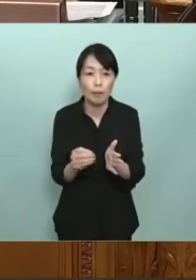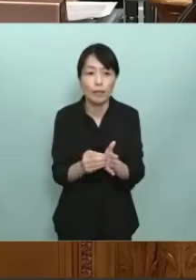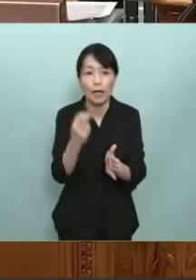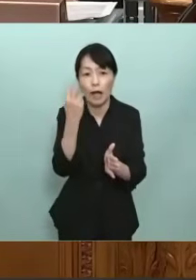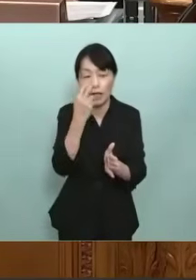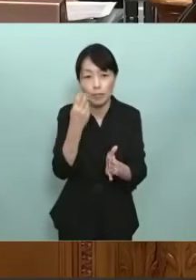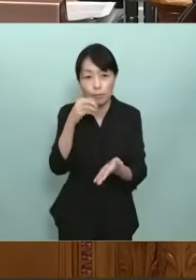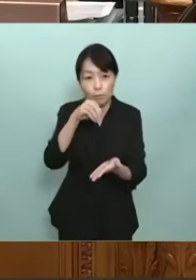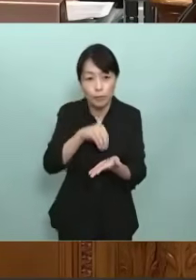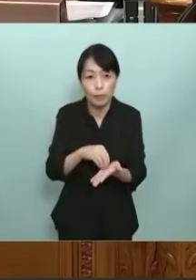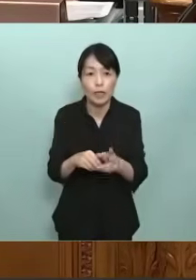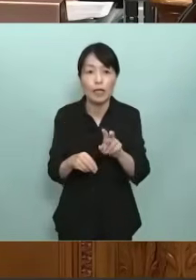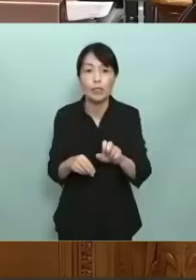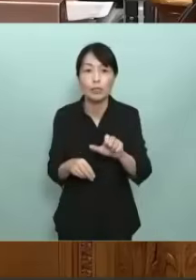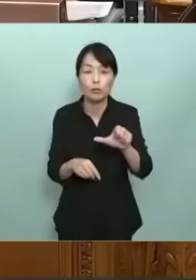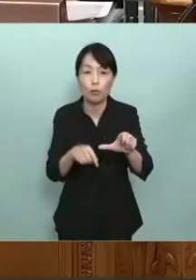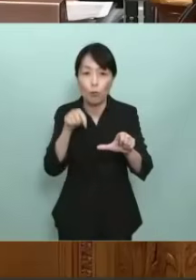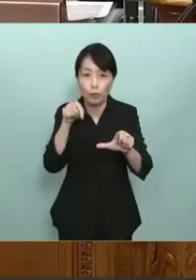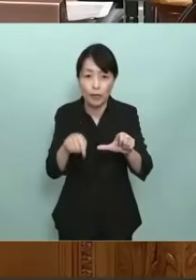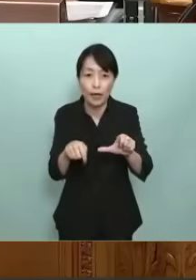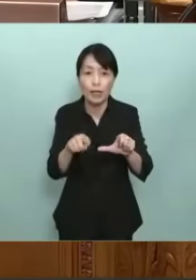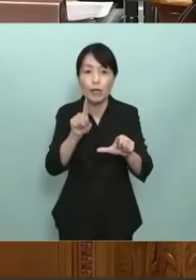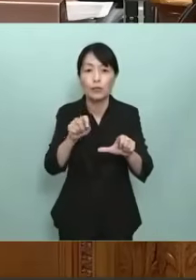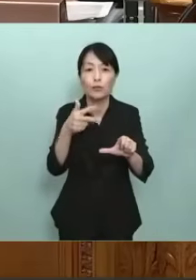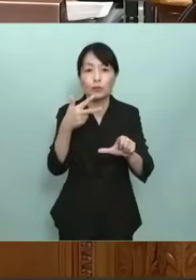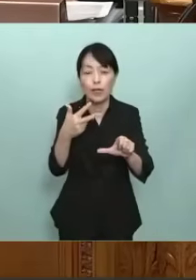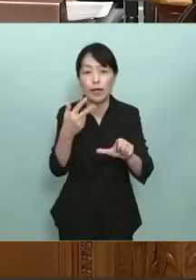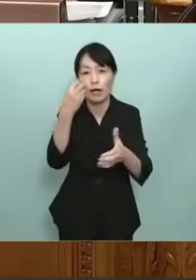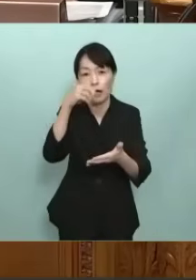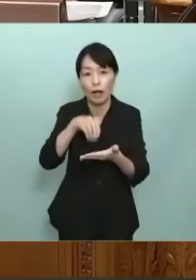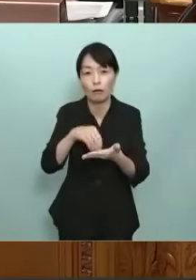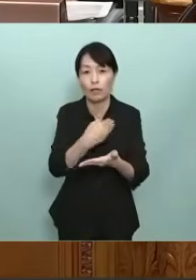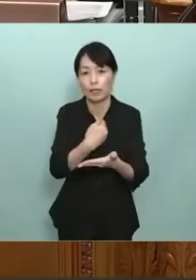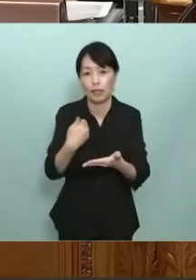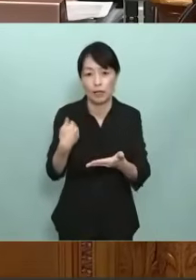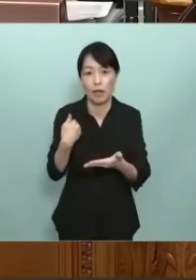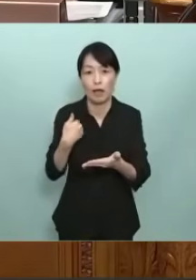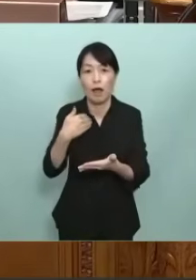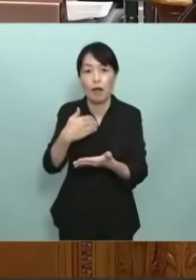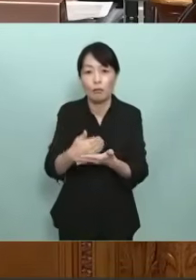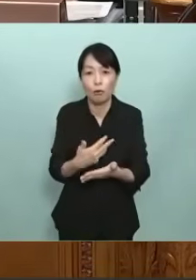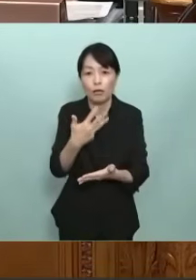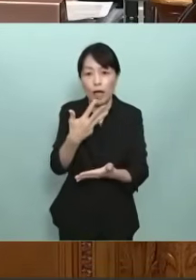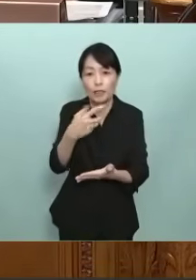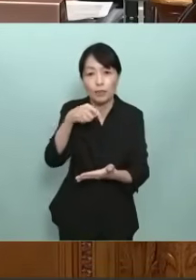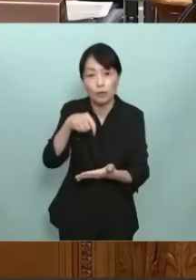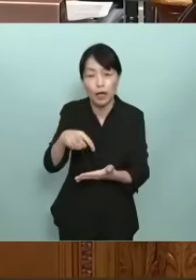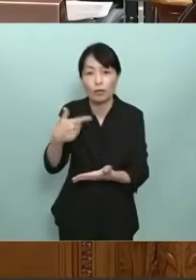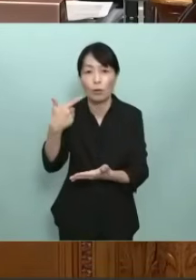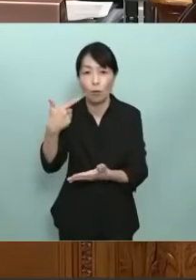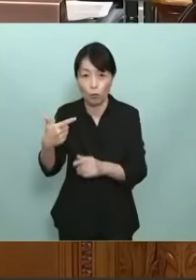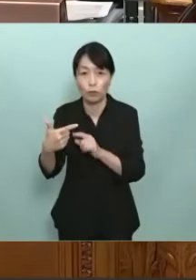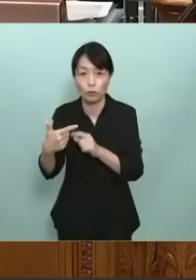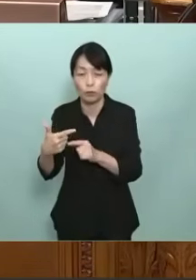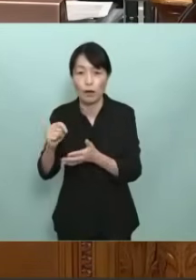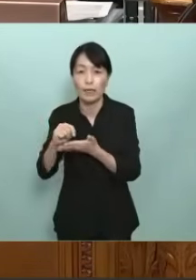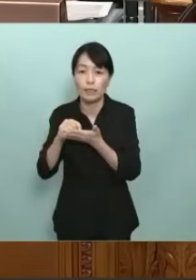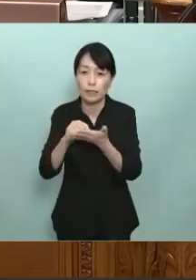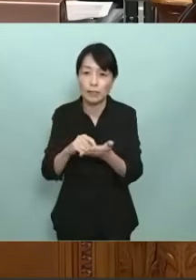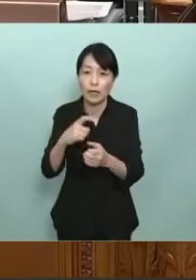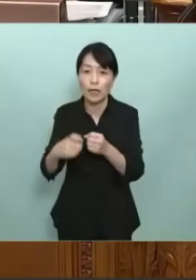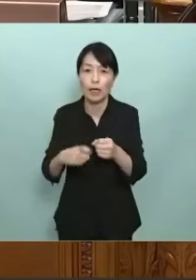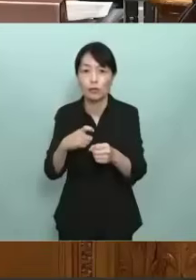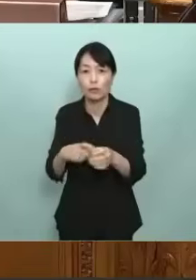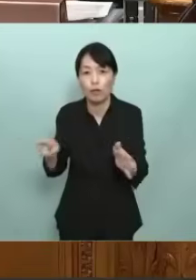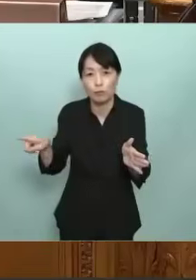17期に過ぎず残り8期のうち6期は申請から10年が過ぎていますあまりにも遅い